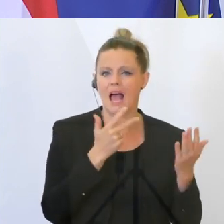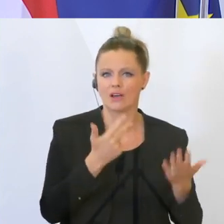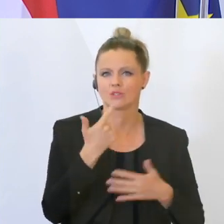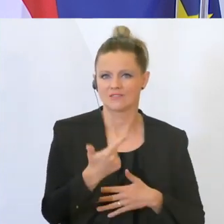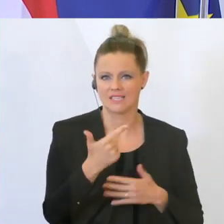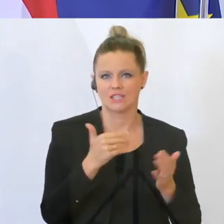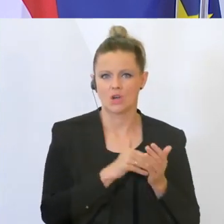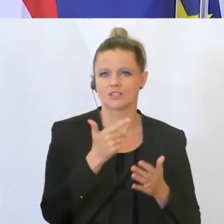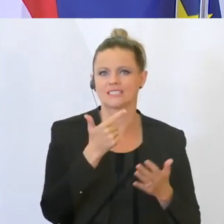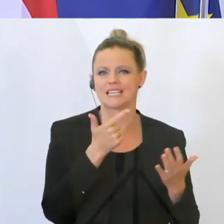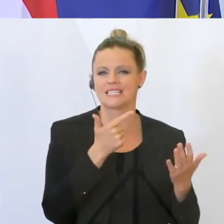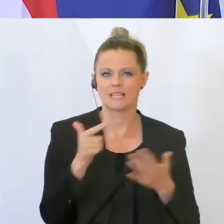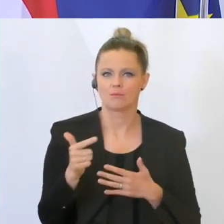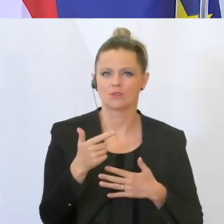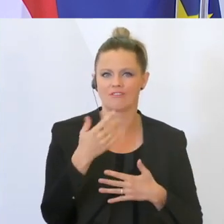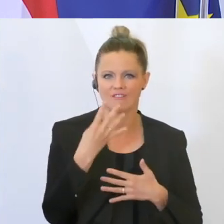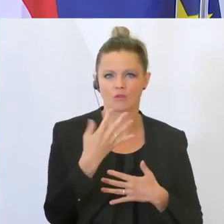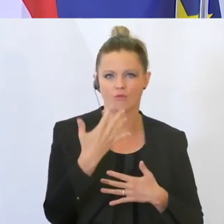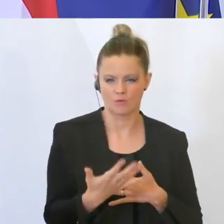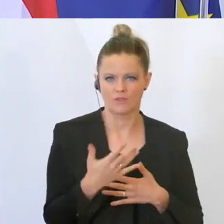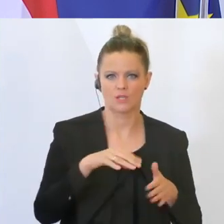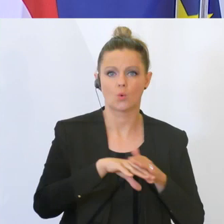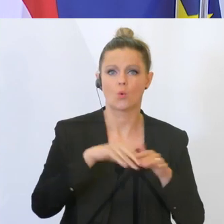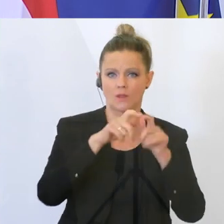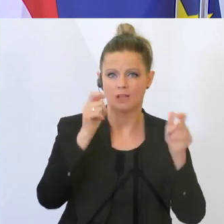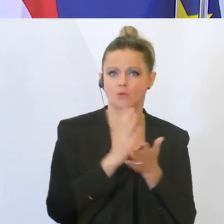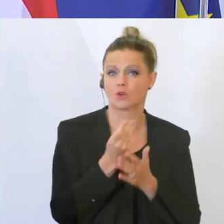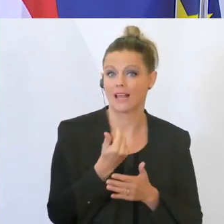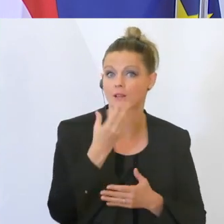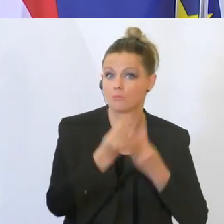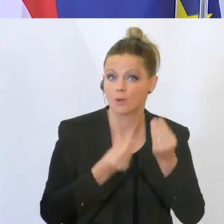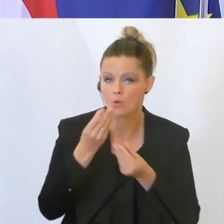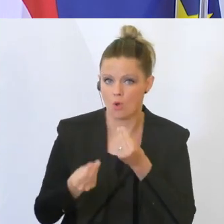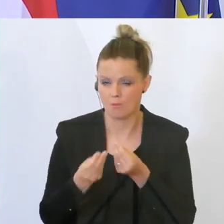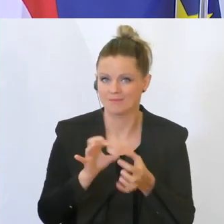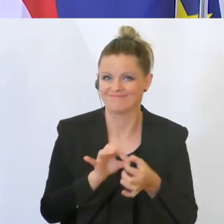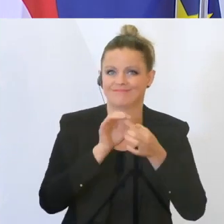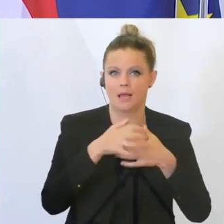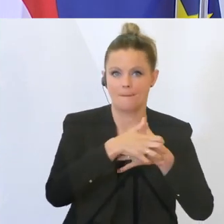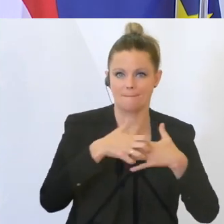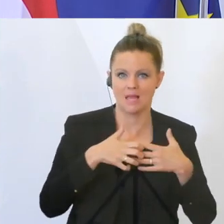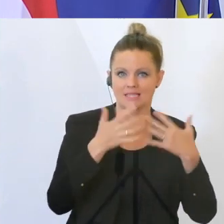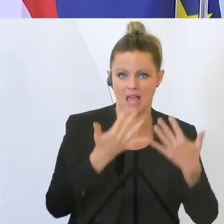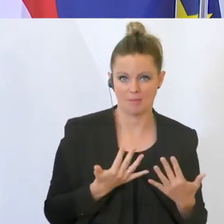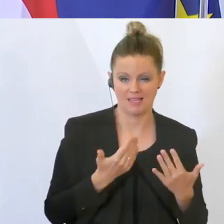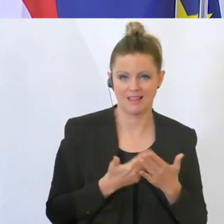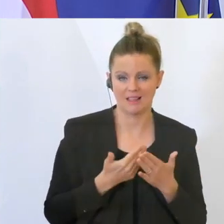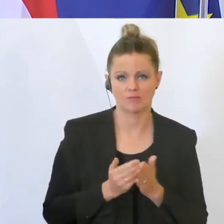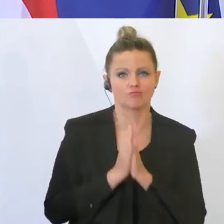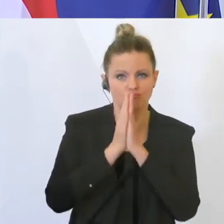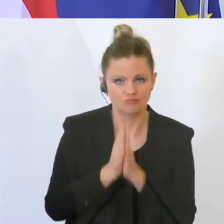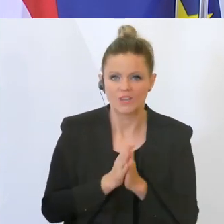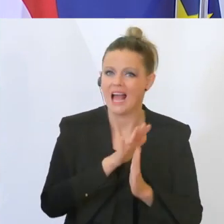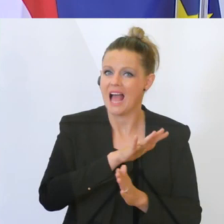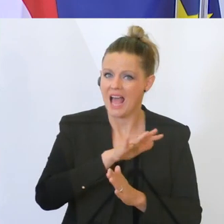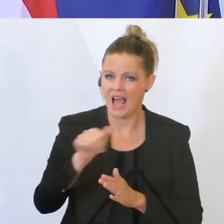28.754 Unternehmer, ihr Geld bekommen haben, vorwiegend für die Märzabrechnungen. Und dementsprechend bitten wir alle Unternehmen,